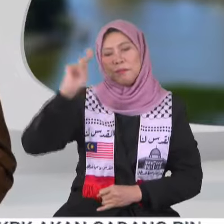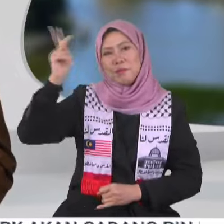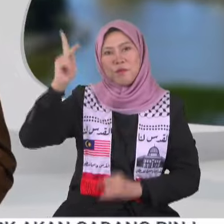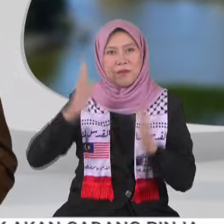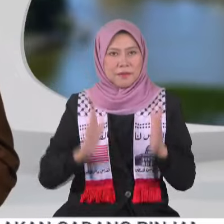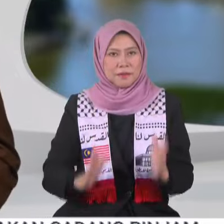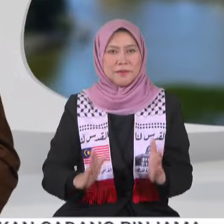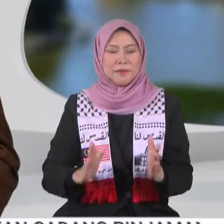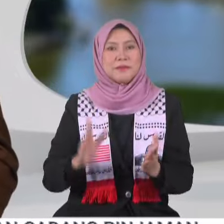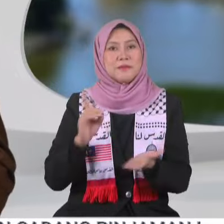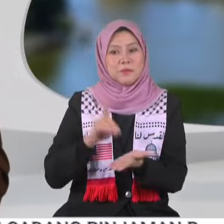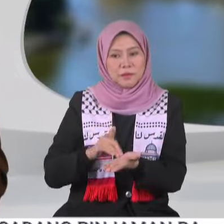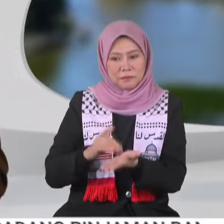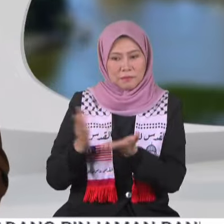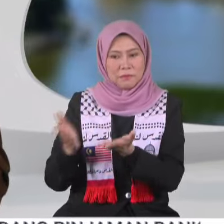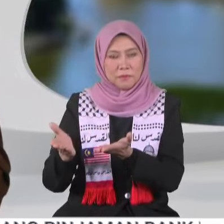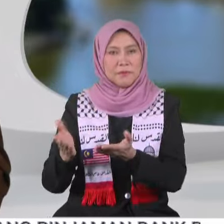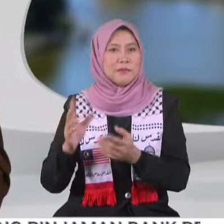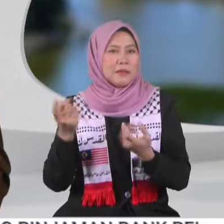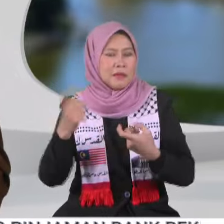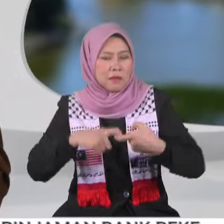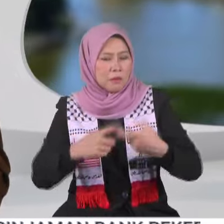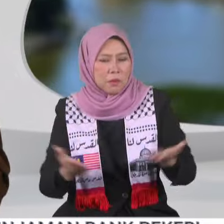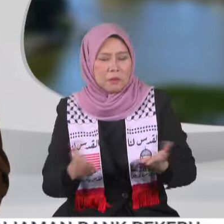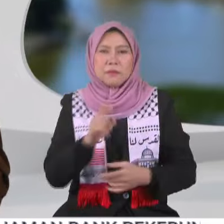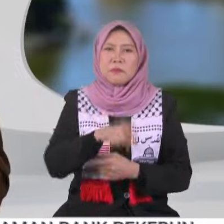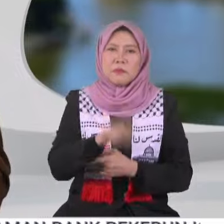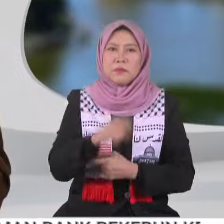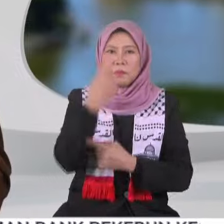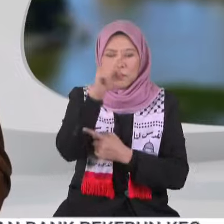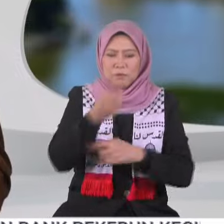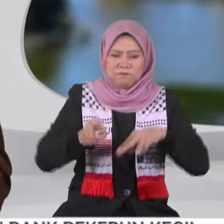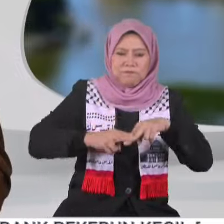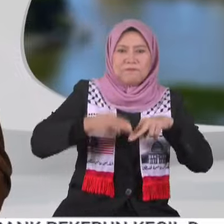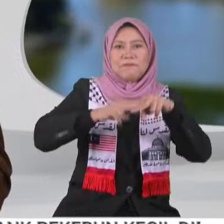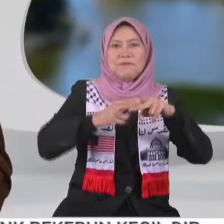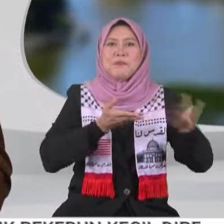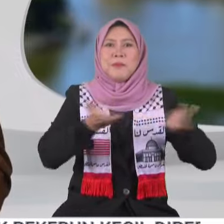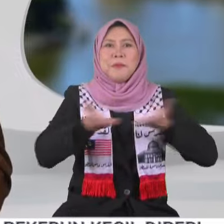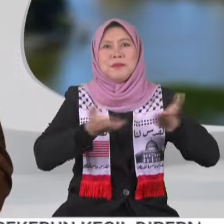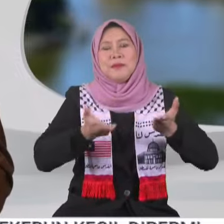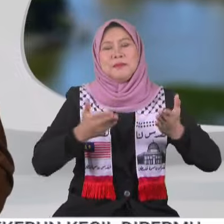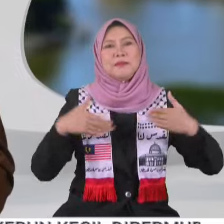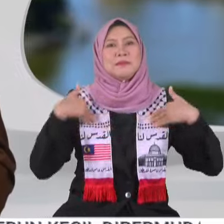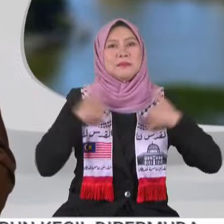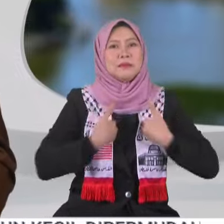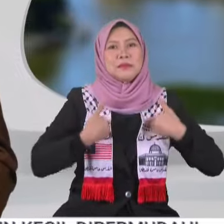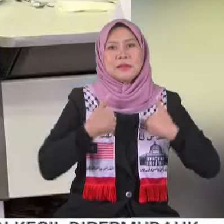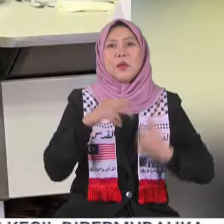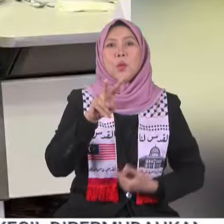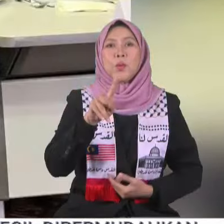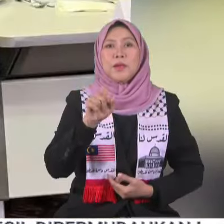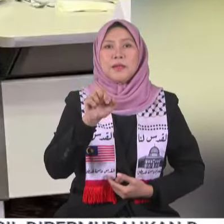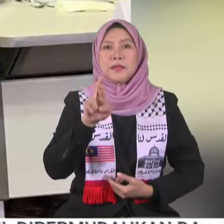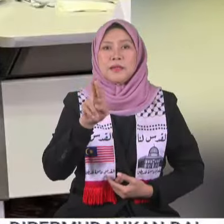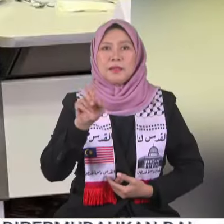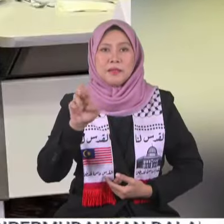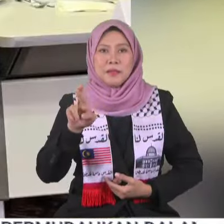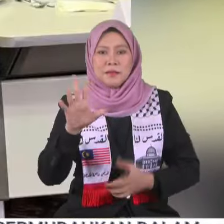Dr. Ismi Arif Ismail mengenai keperluan bagi meningkatkan perkhidmatan veterina di Sarawak.